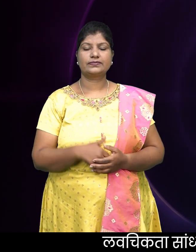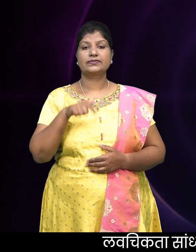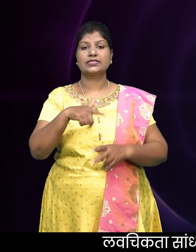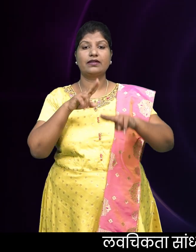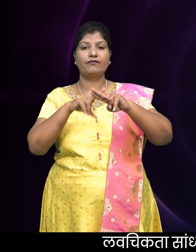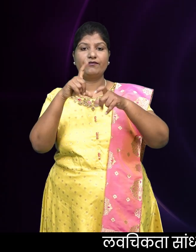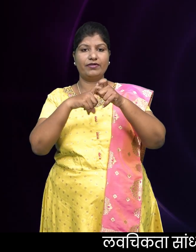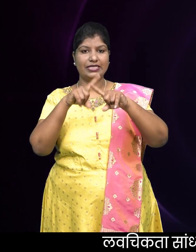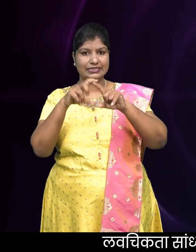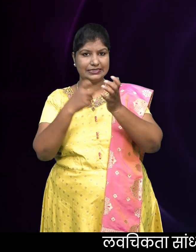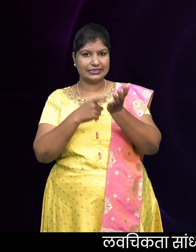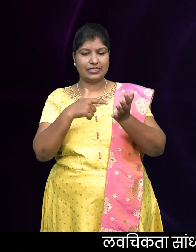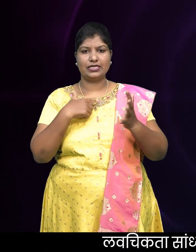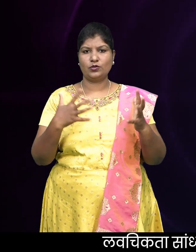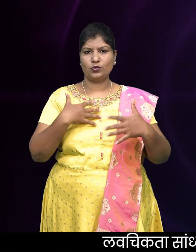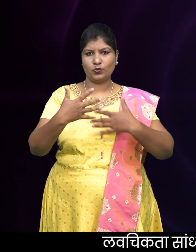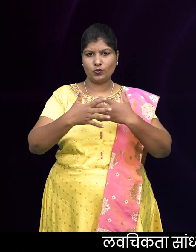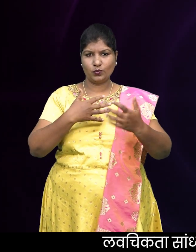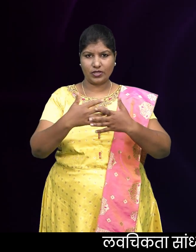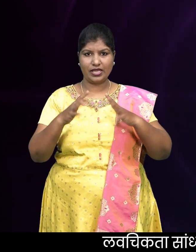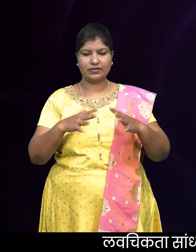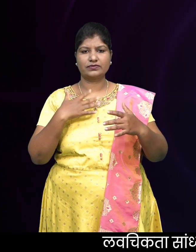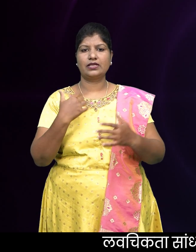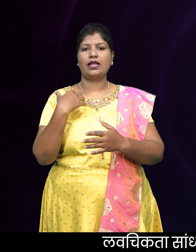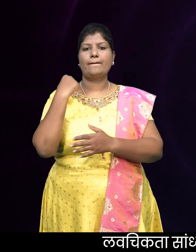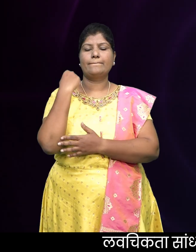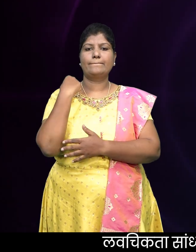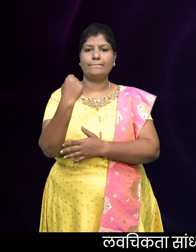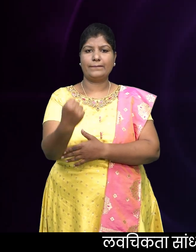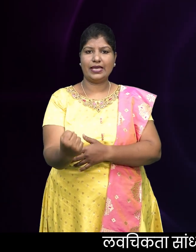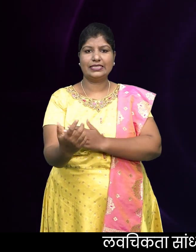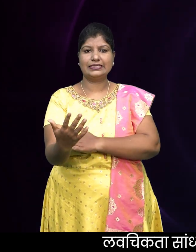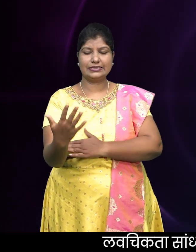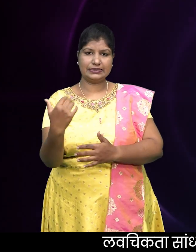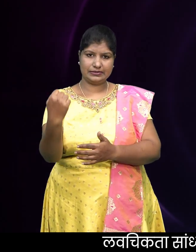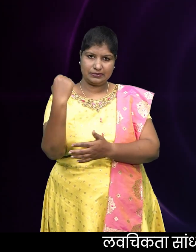लवचिकता सांध्यांवर अंग वाकण्यासाठी आकुंचन पावते.